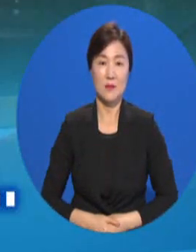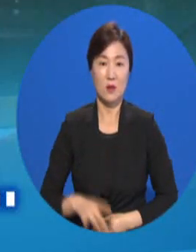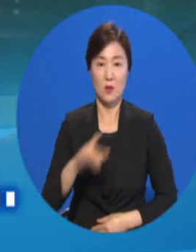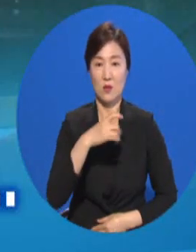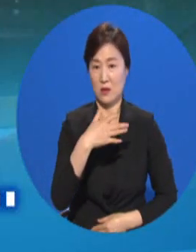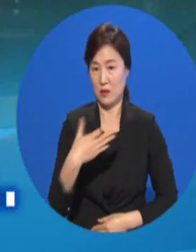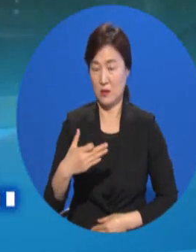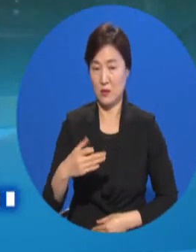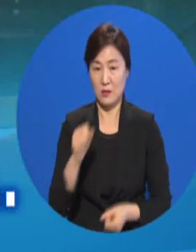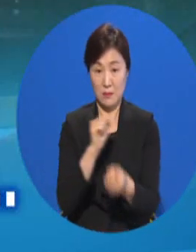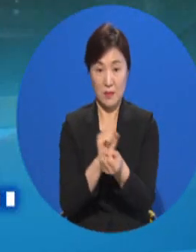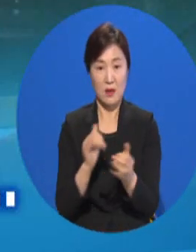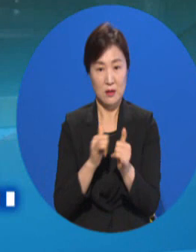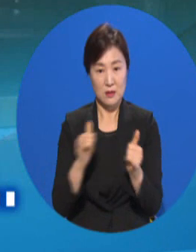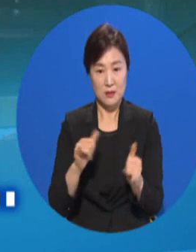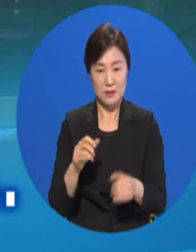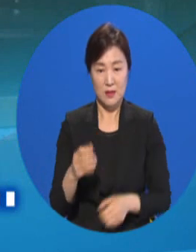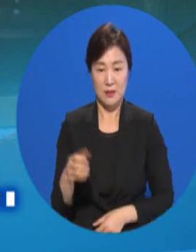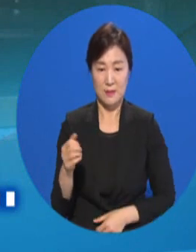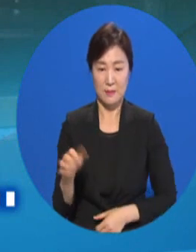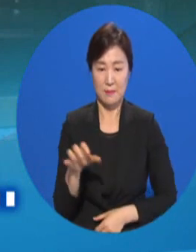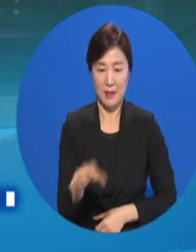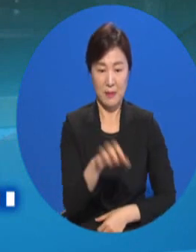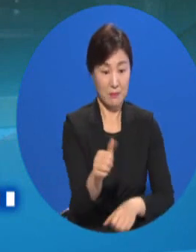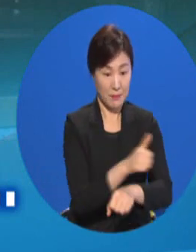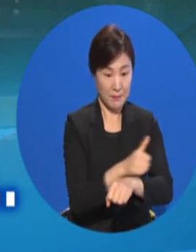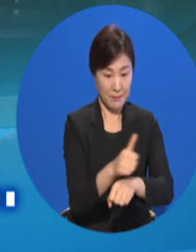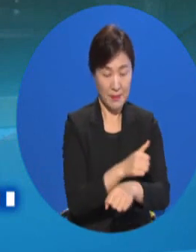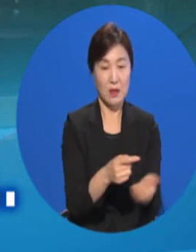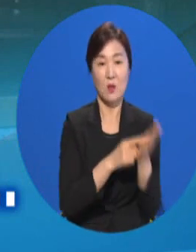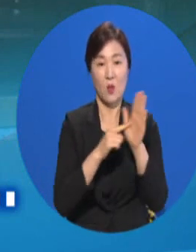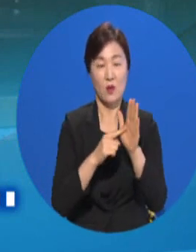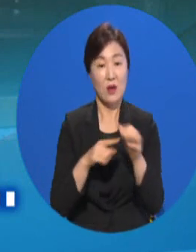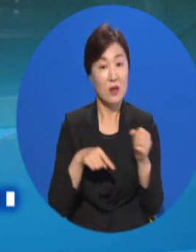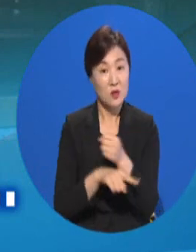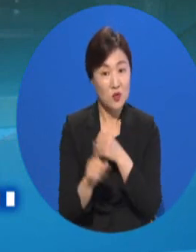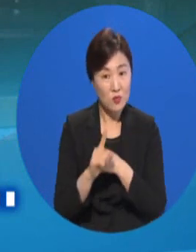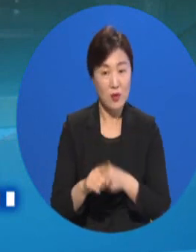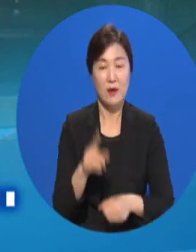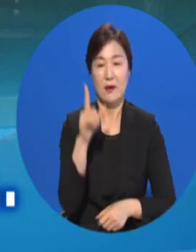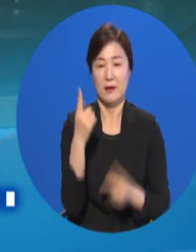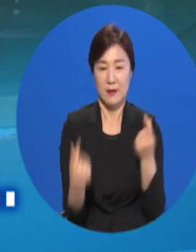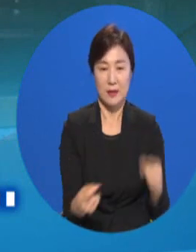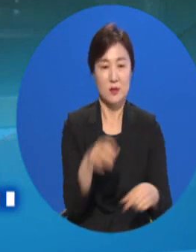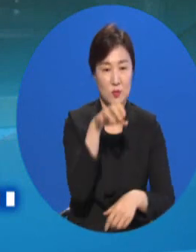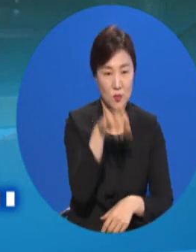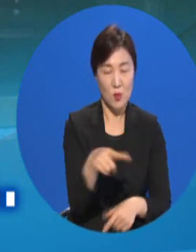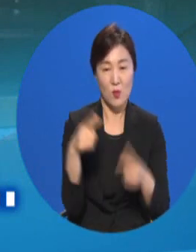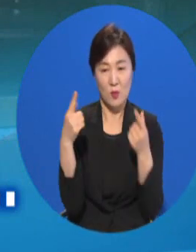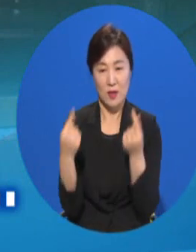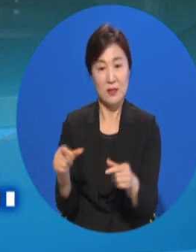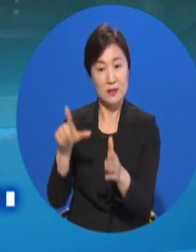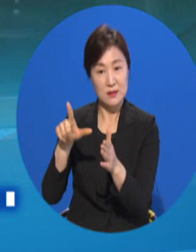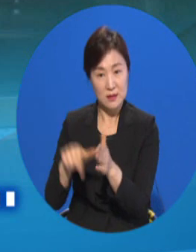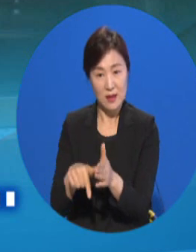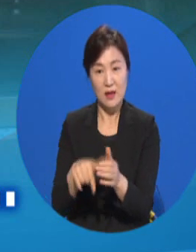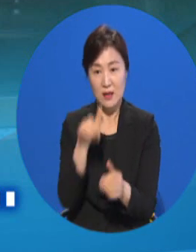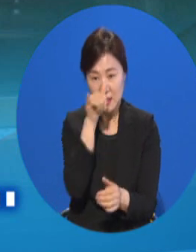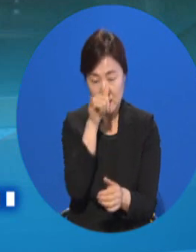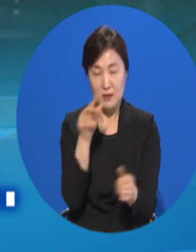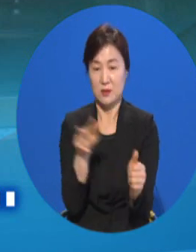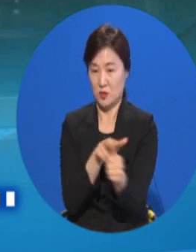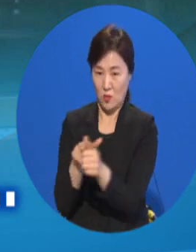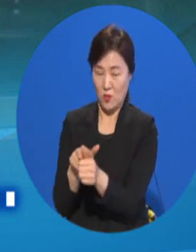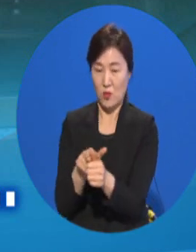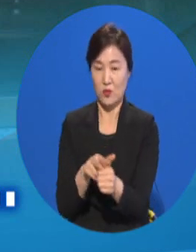코로나19 확진자 동선을 공개하는 건 확진자와 같은 시간, 같은 장소에 있던 이들에게 정보를 주고 혹시 모를 감염에